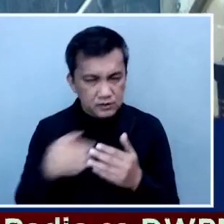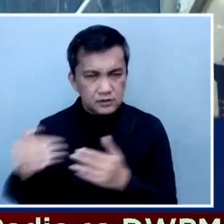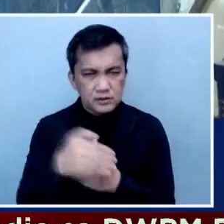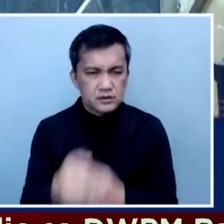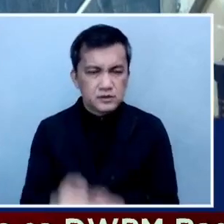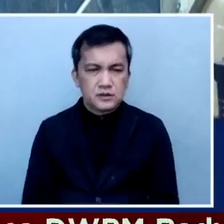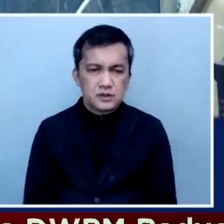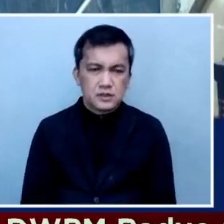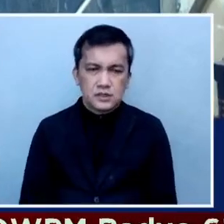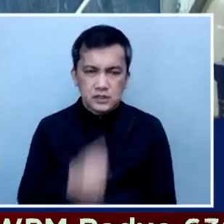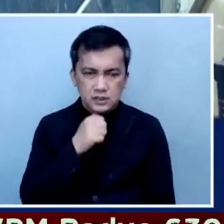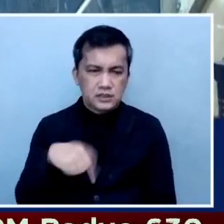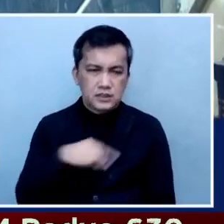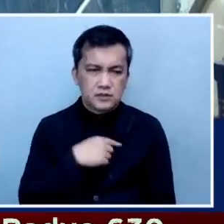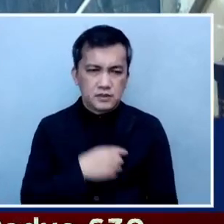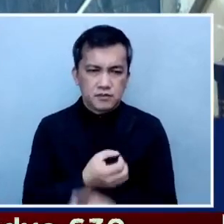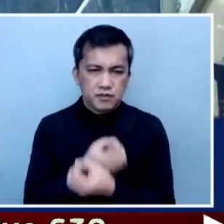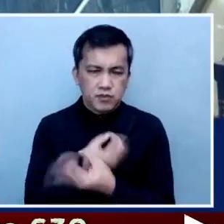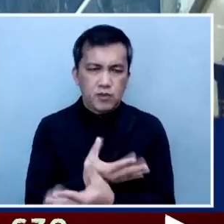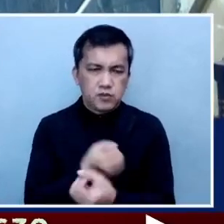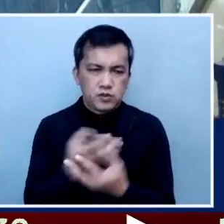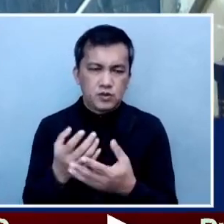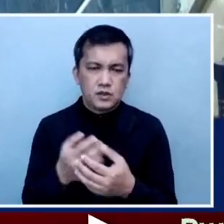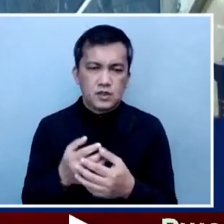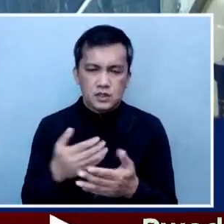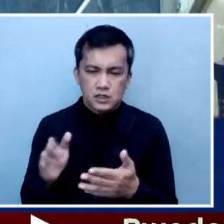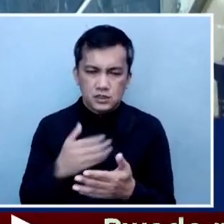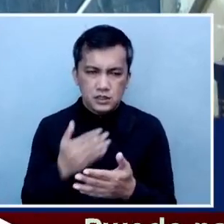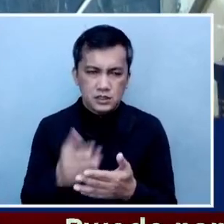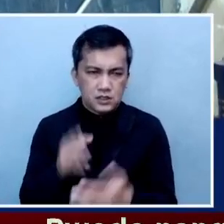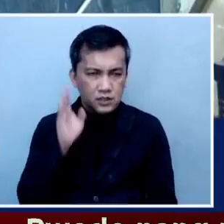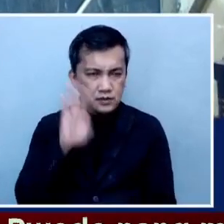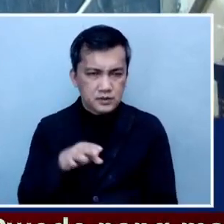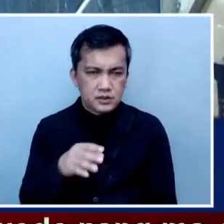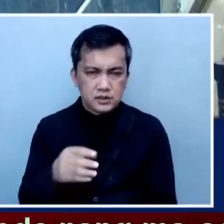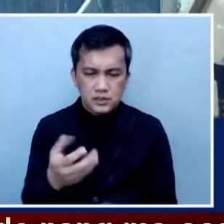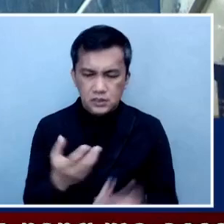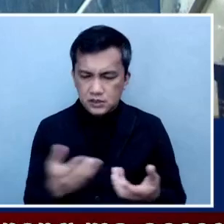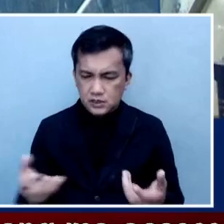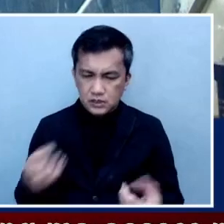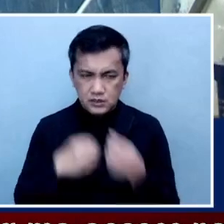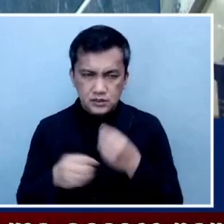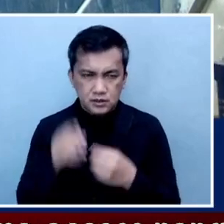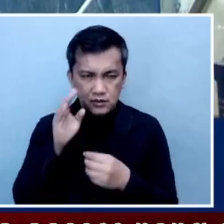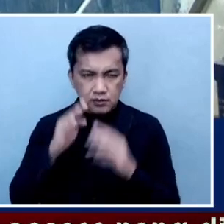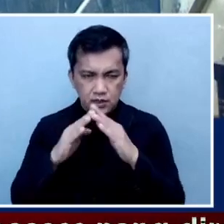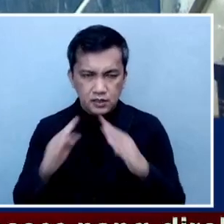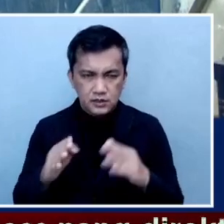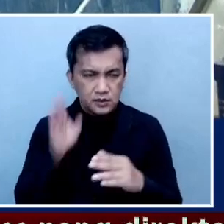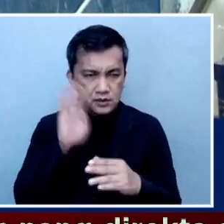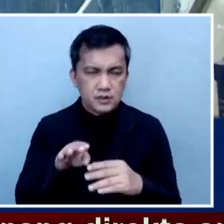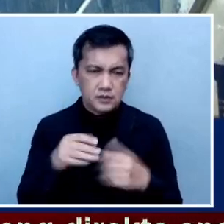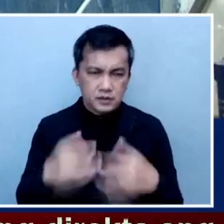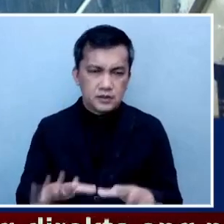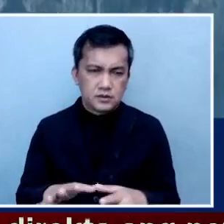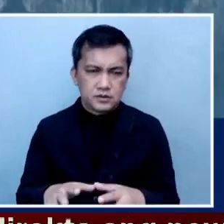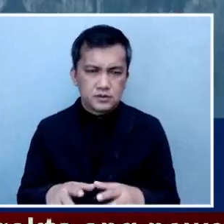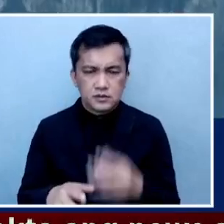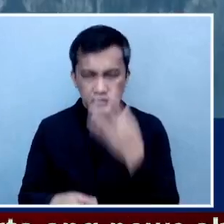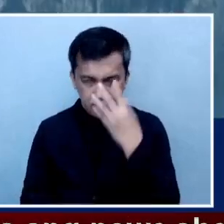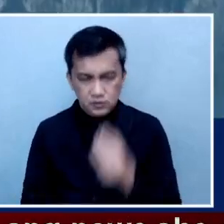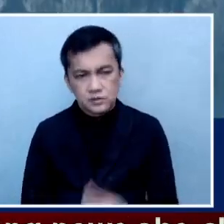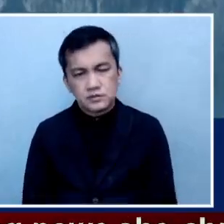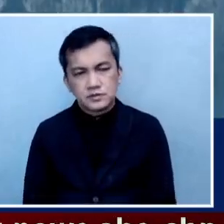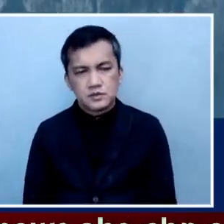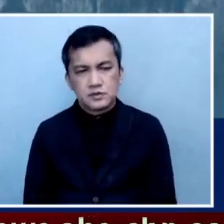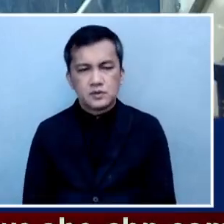nagpapaputok. Nagkakantahan na lang kami ng kapatid ko. Kainan doon sa bahay ng kapatid ko. Pagkatapos, matutulog na kami. Huwag lang